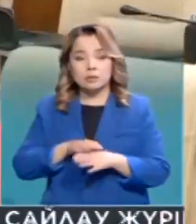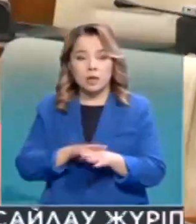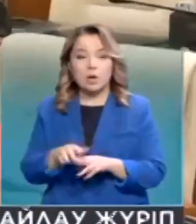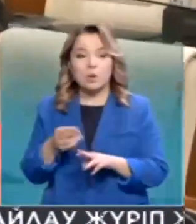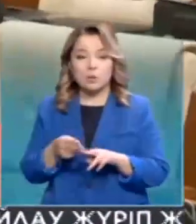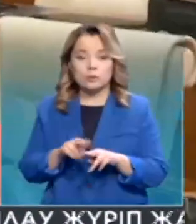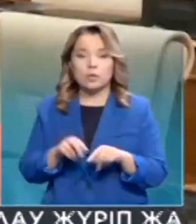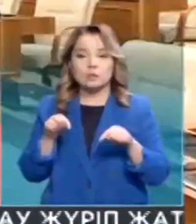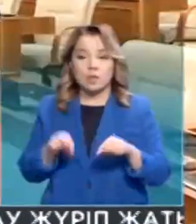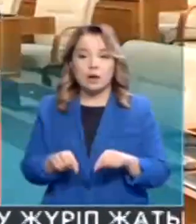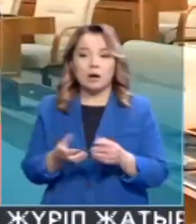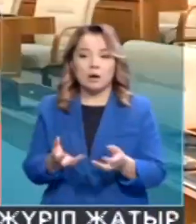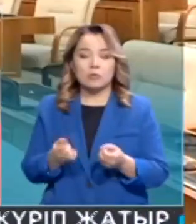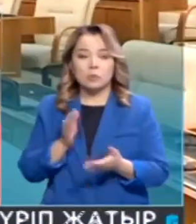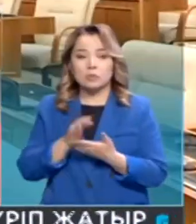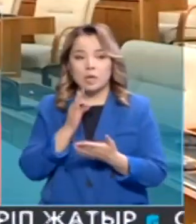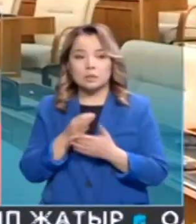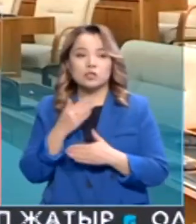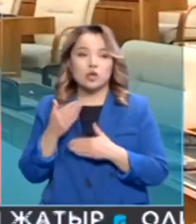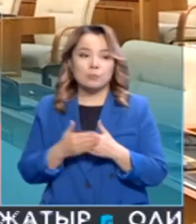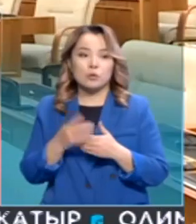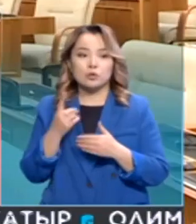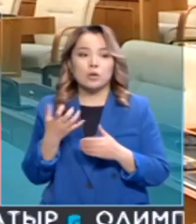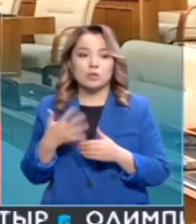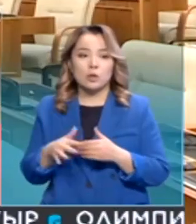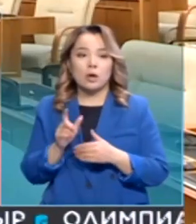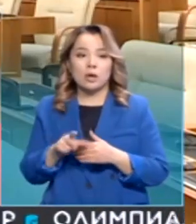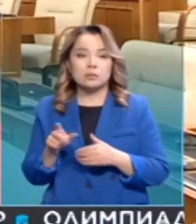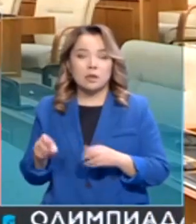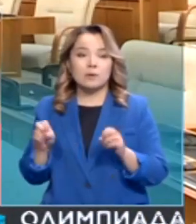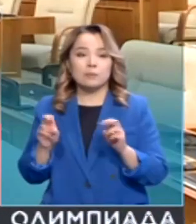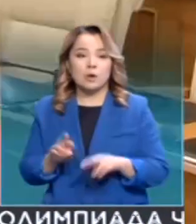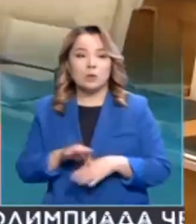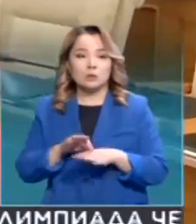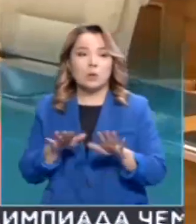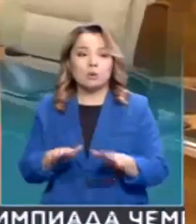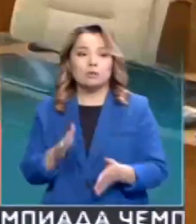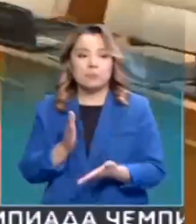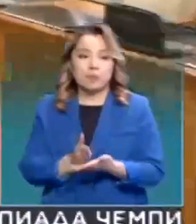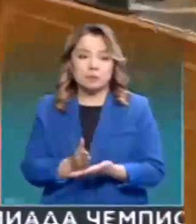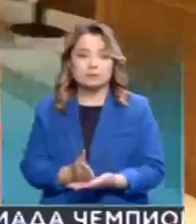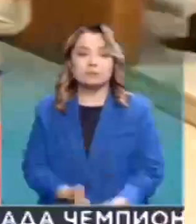жерде қабылдайды. Мұнда шамамен 150 адамға арналған орын бар.